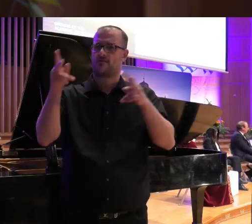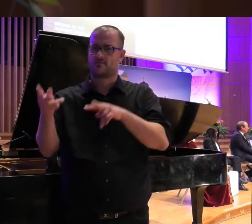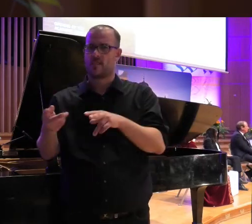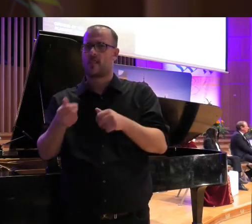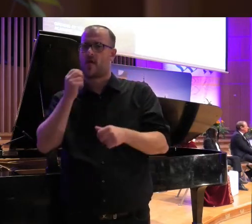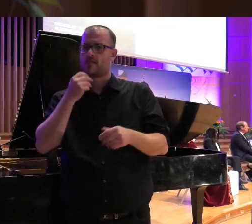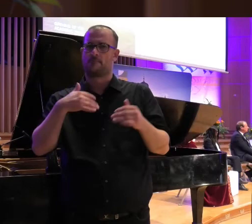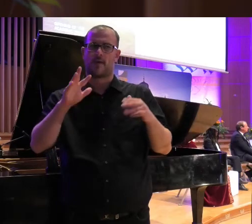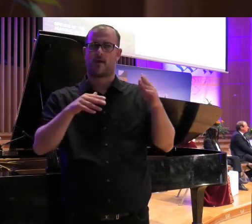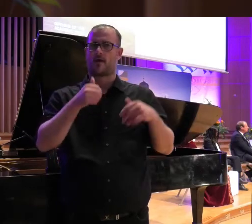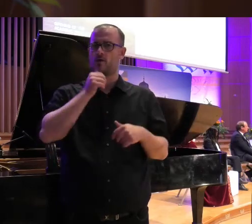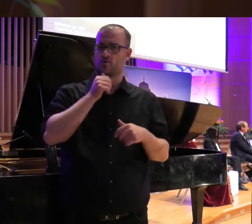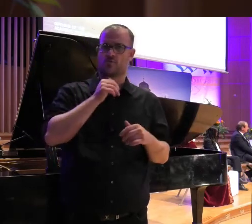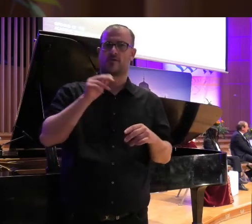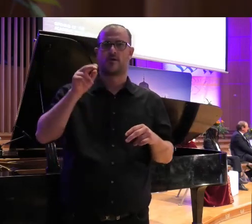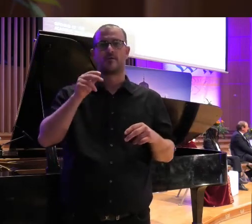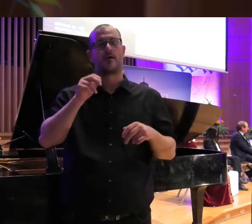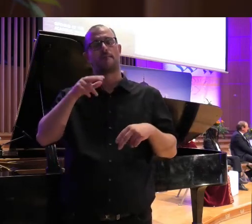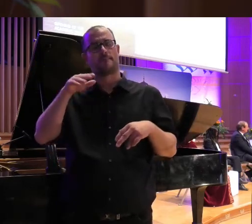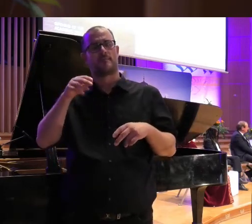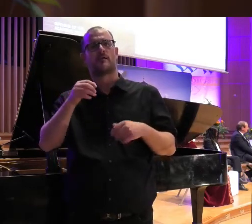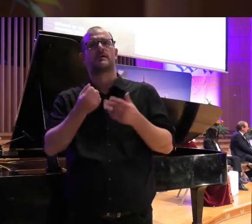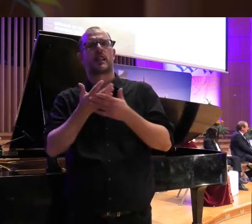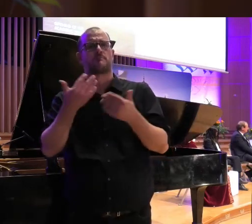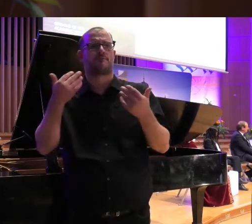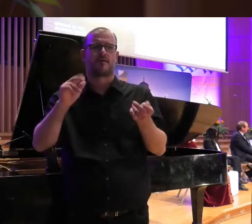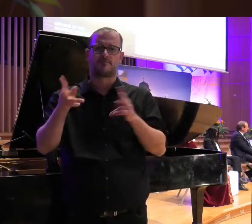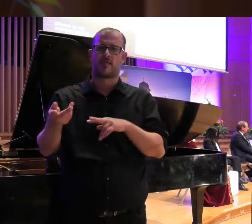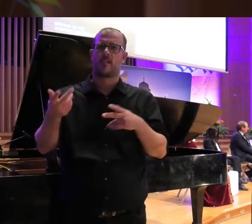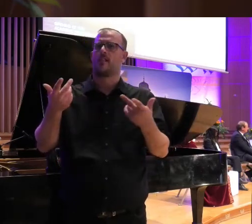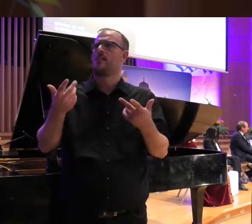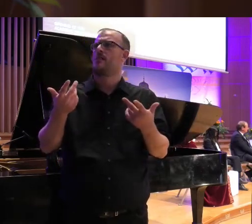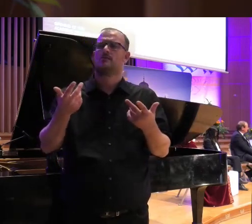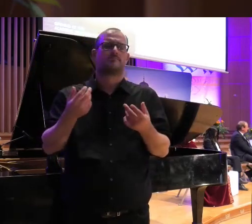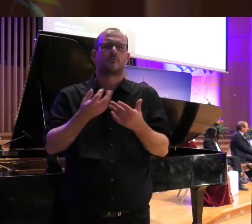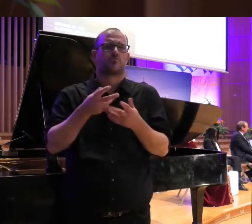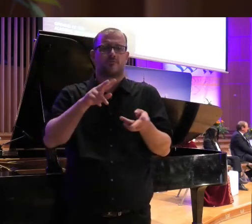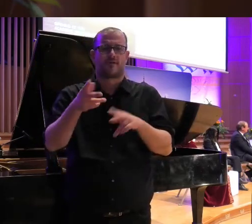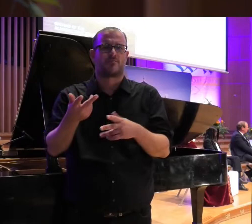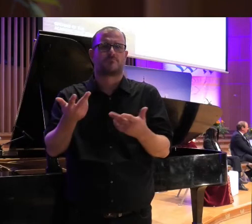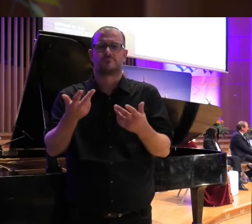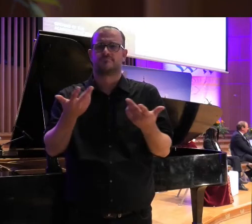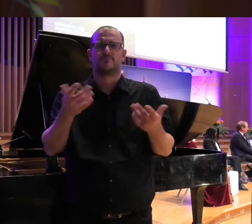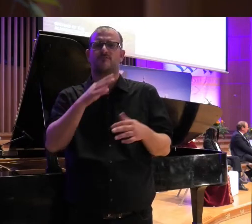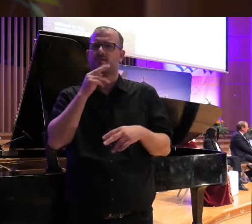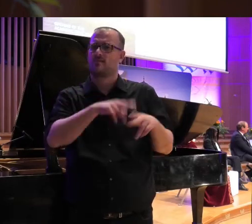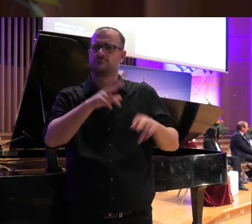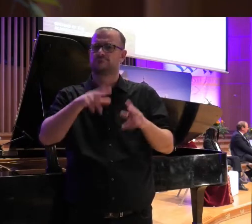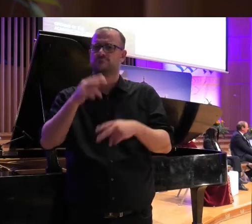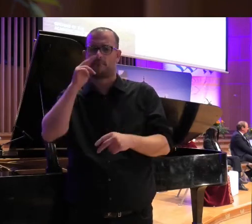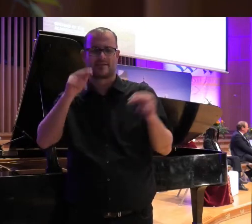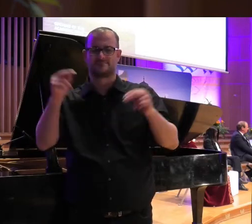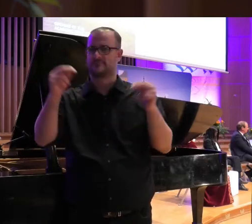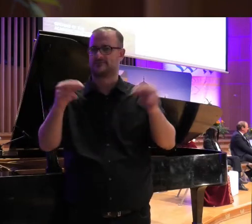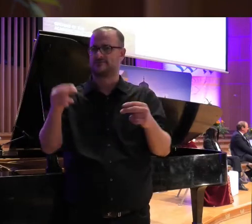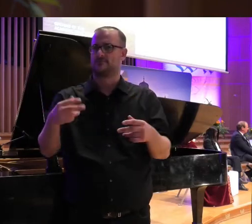und Gesundheit, Klimawandel, Naturveränderungen, also sehr unterschiedliche Themen, die da von vielen Perspektiven